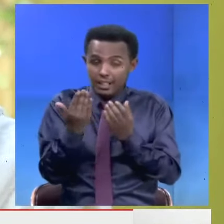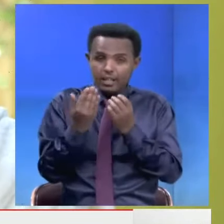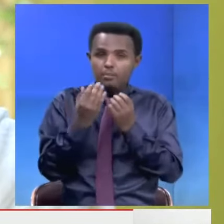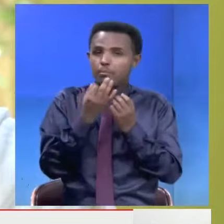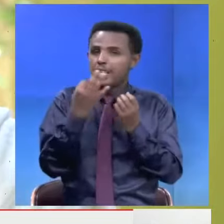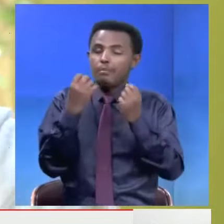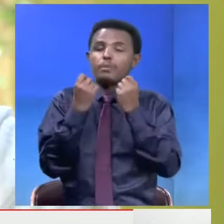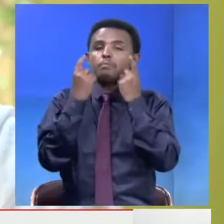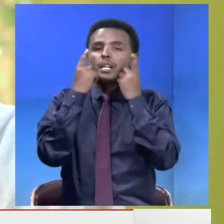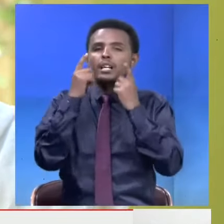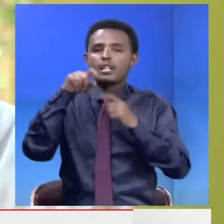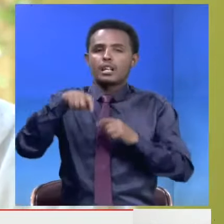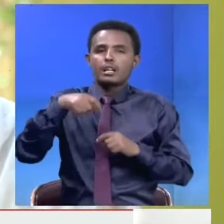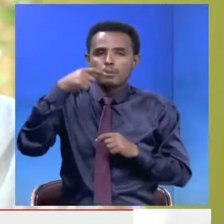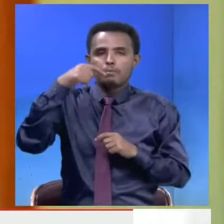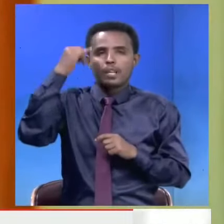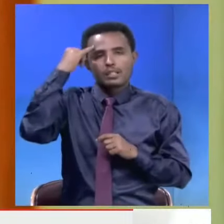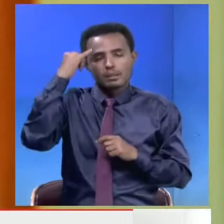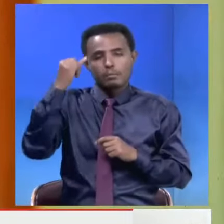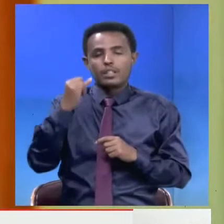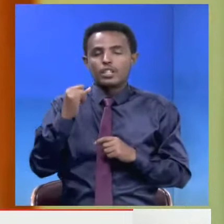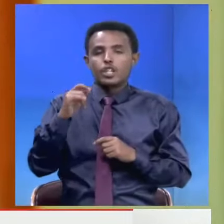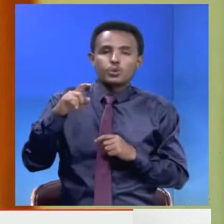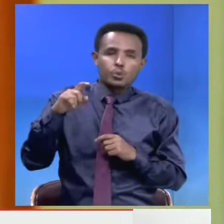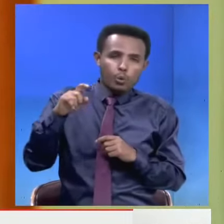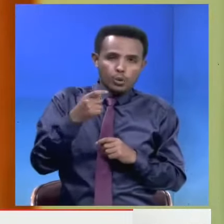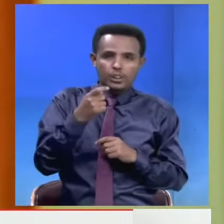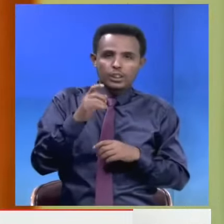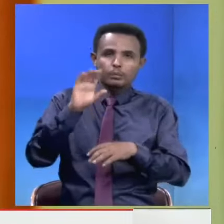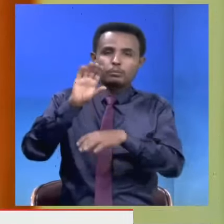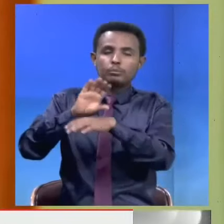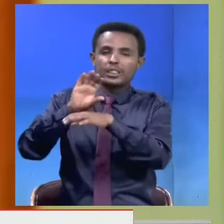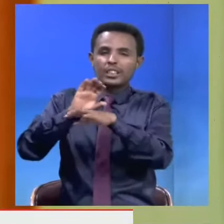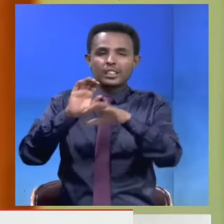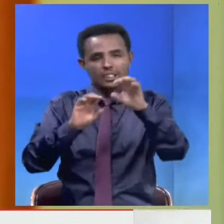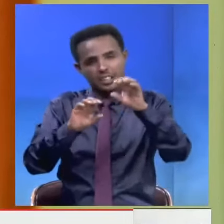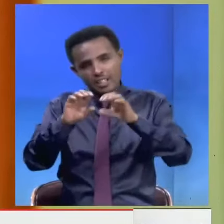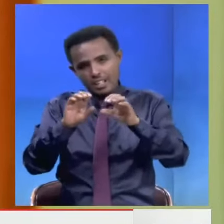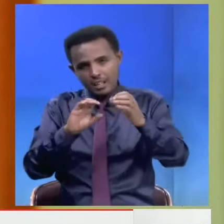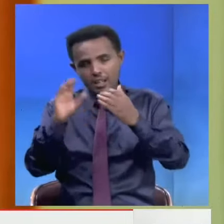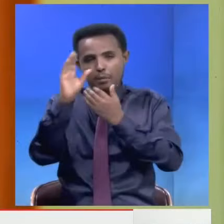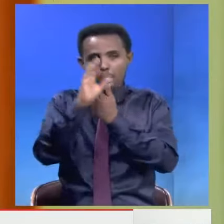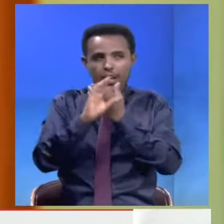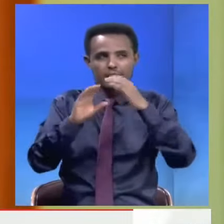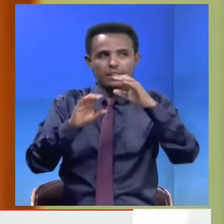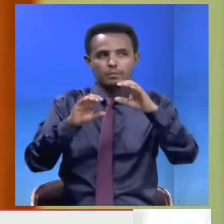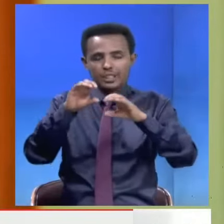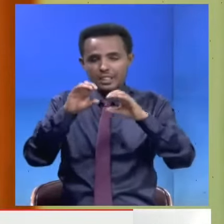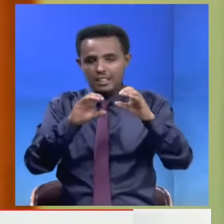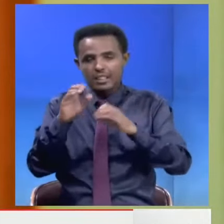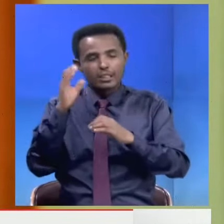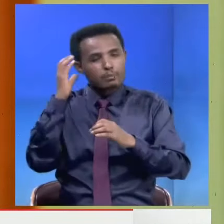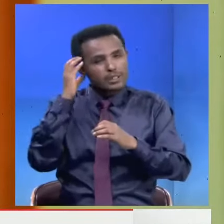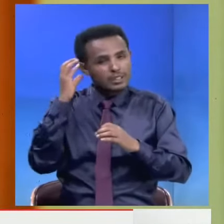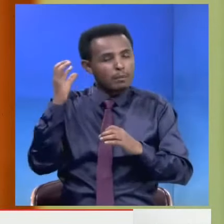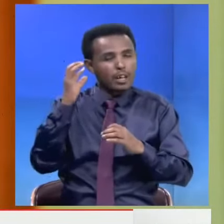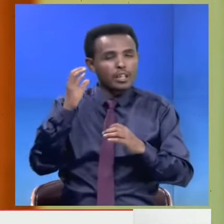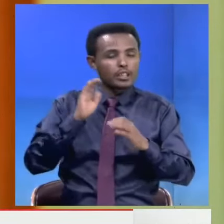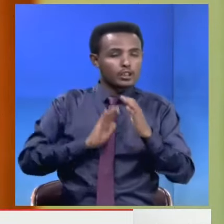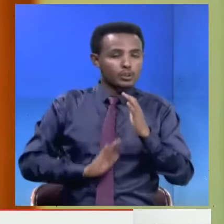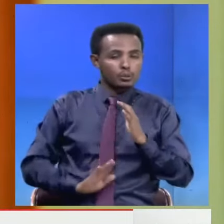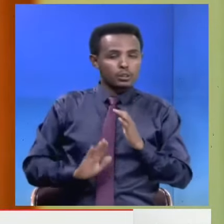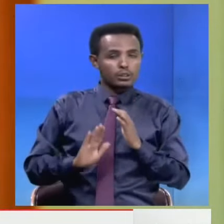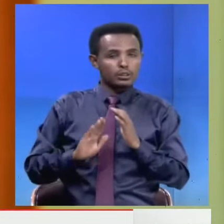መረዳት አለብን ብዬ አስባለሁ። የሆነ ቻዋጅ በቤተ ክርስቲያን እንኳን ሲደረግ በሀገርም ሲደረግ ምን ሰማ ትውልዶች አይደለም።